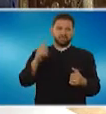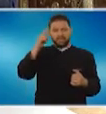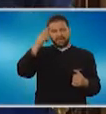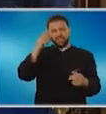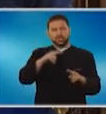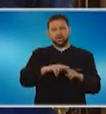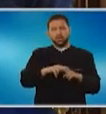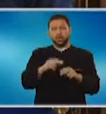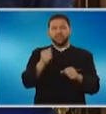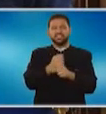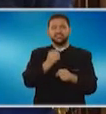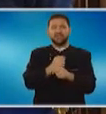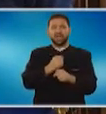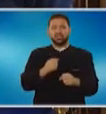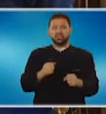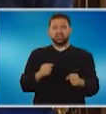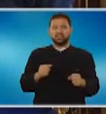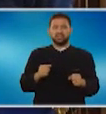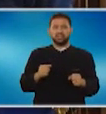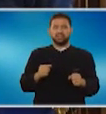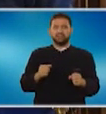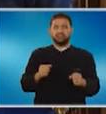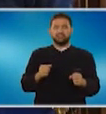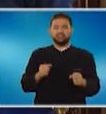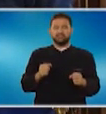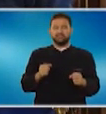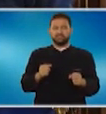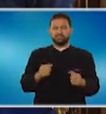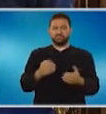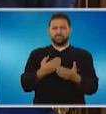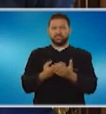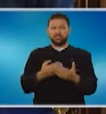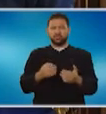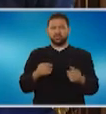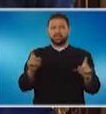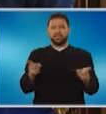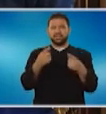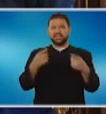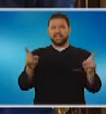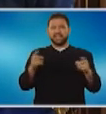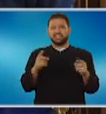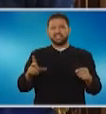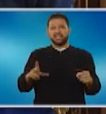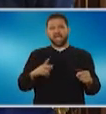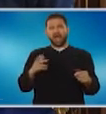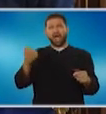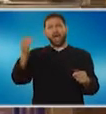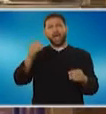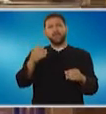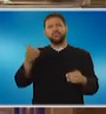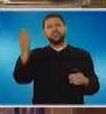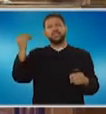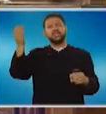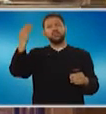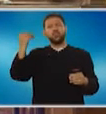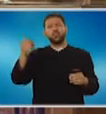metodele acestea surogat până la urmă. Pentru citeți, pentru cântăreți, exista cândva și încă